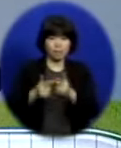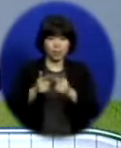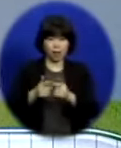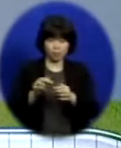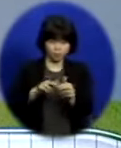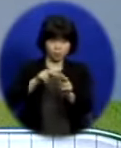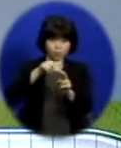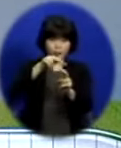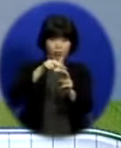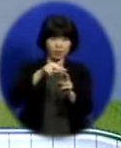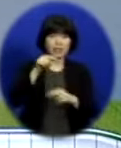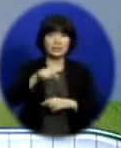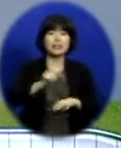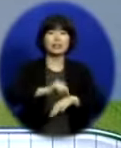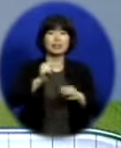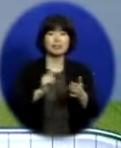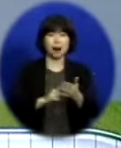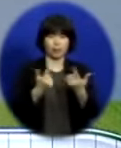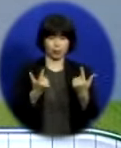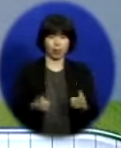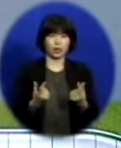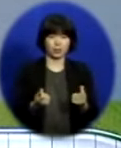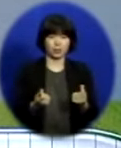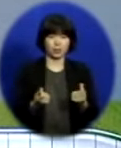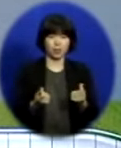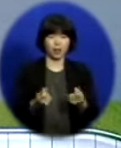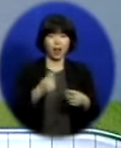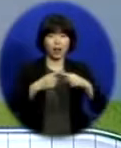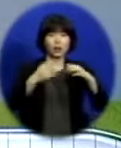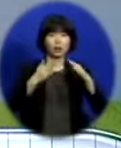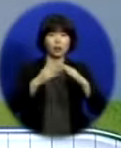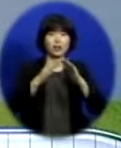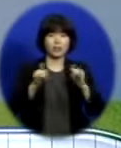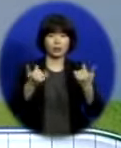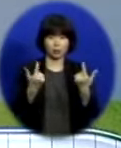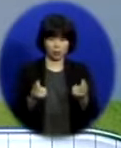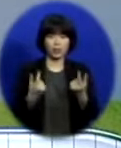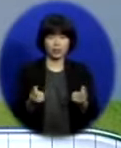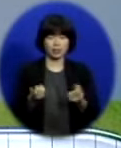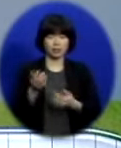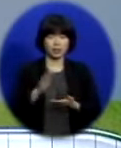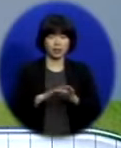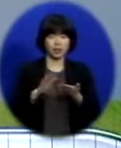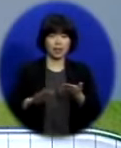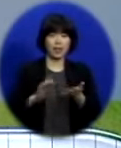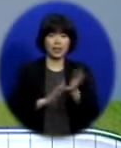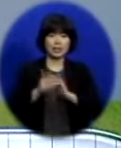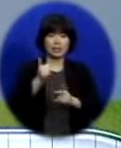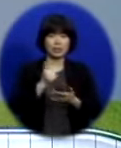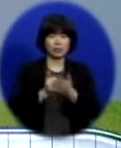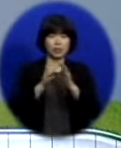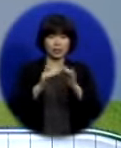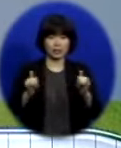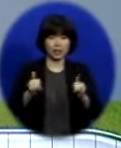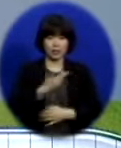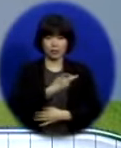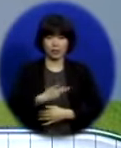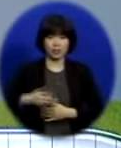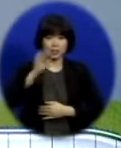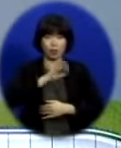마음로 그 마음입니다 들다 그 사람 제자 훈련하는